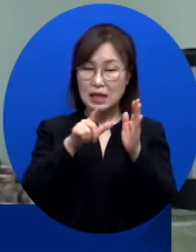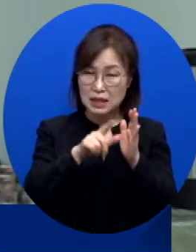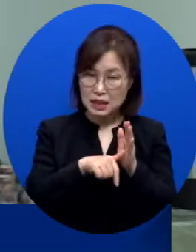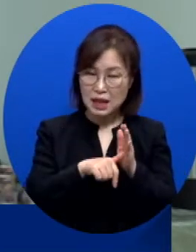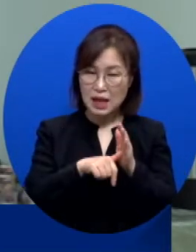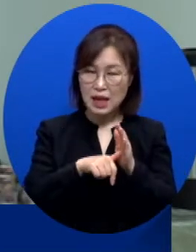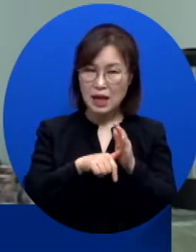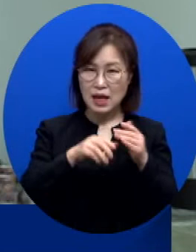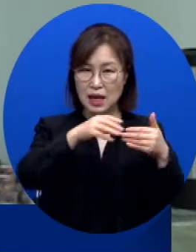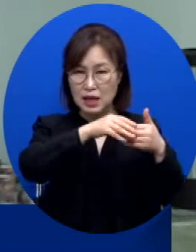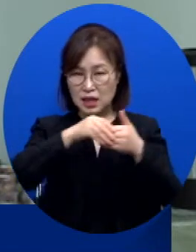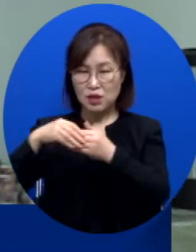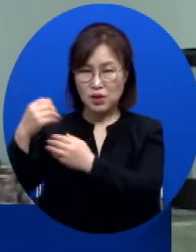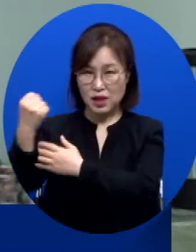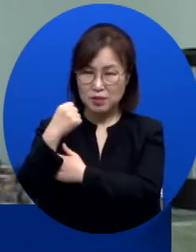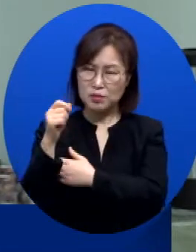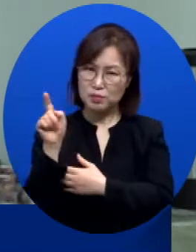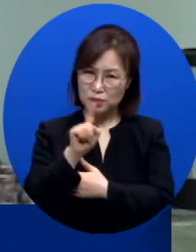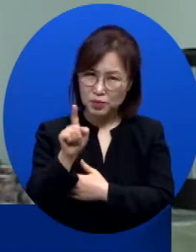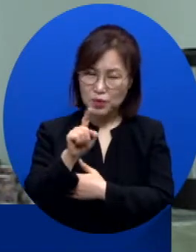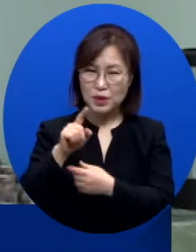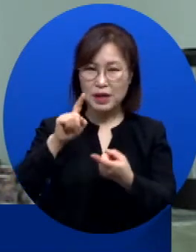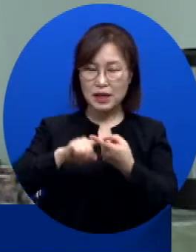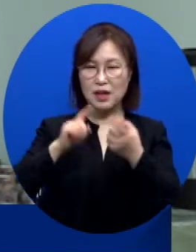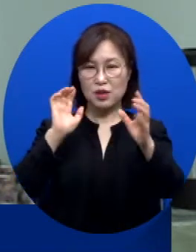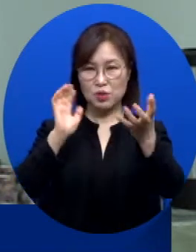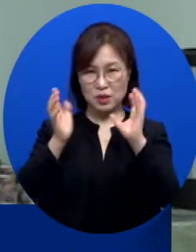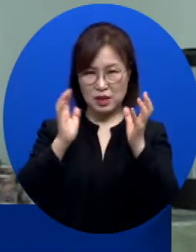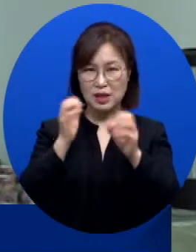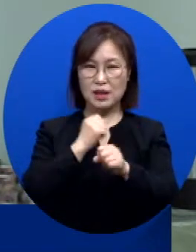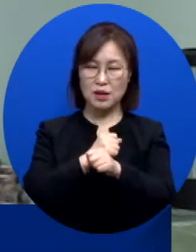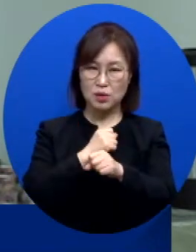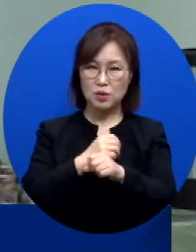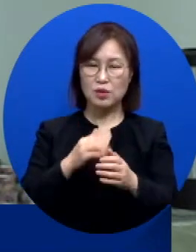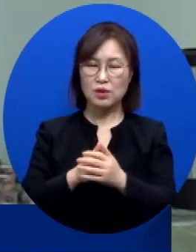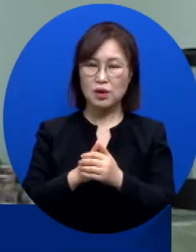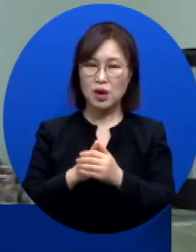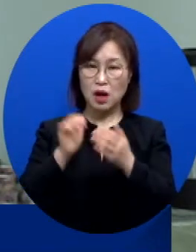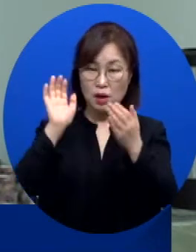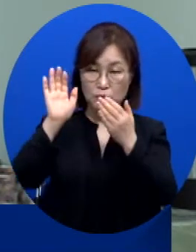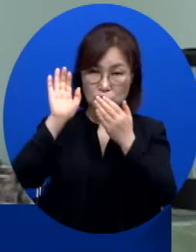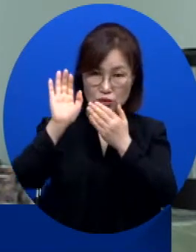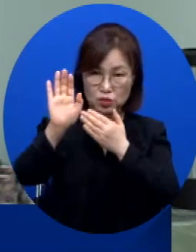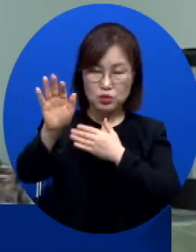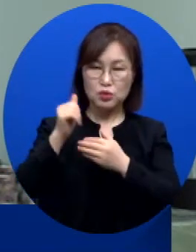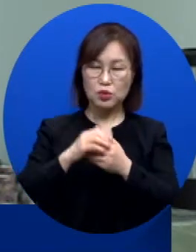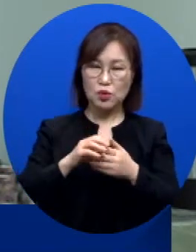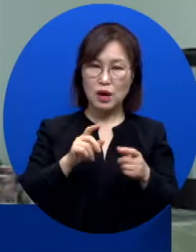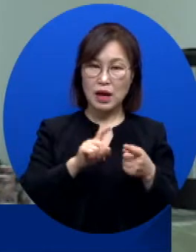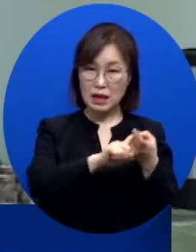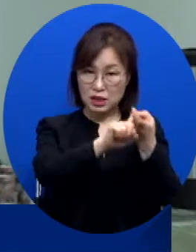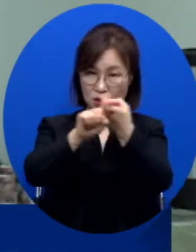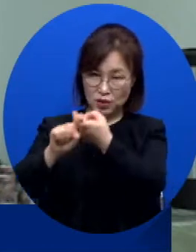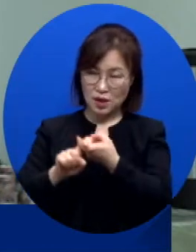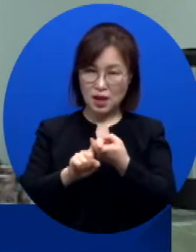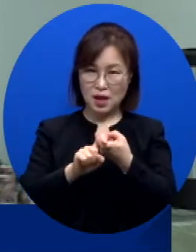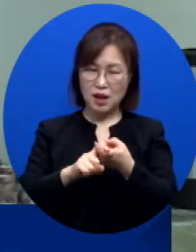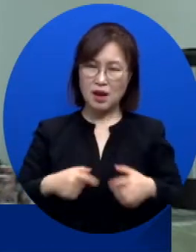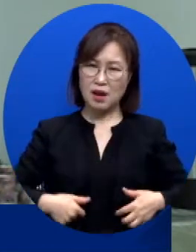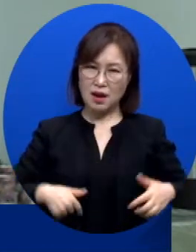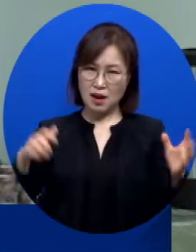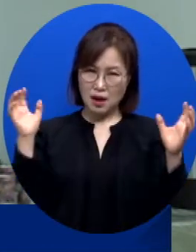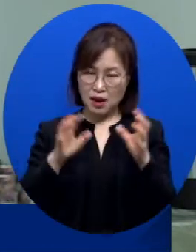필요한 리더십이 어떤 것이 있을까? 이런 것들을 논의하고 있고요. 더 나아가 연대가 그 어느 때보다도